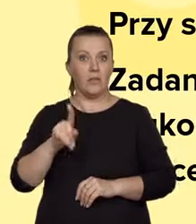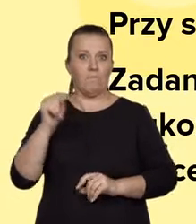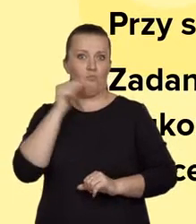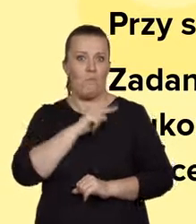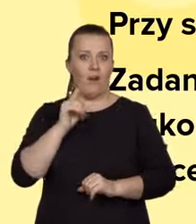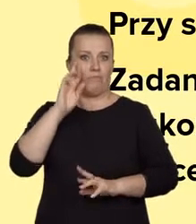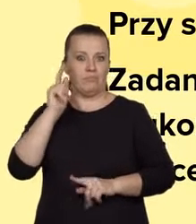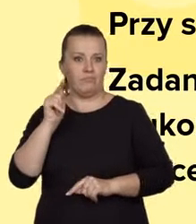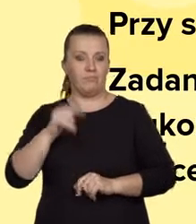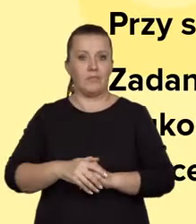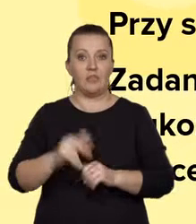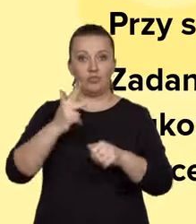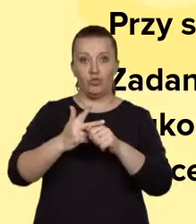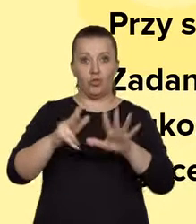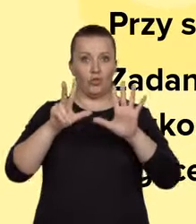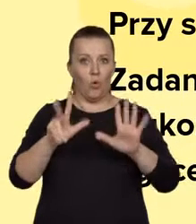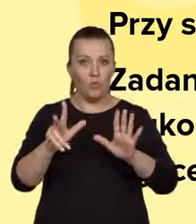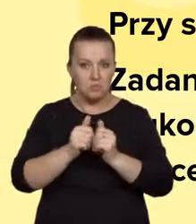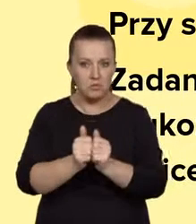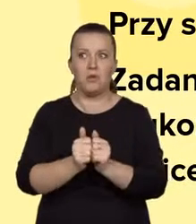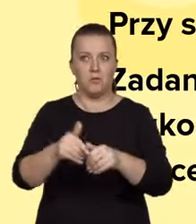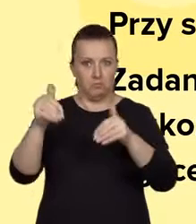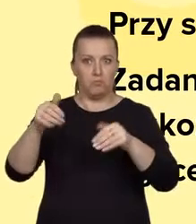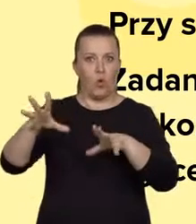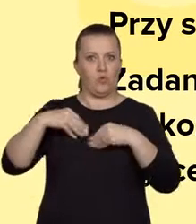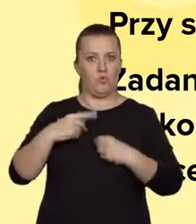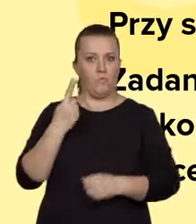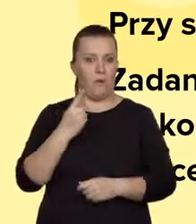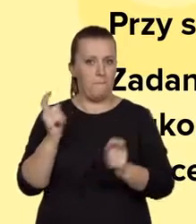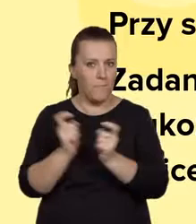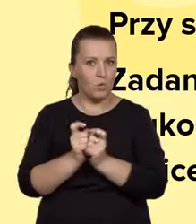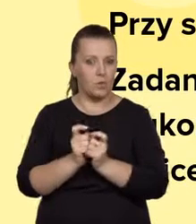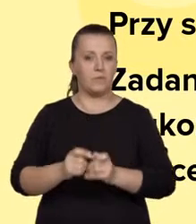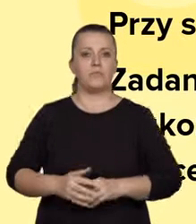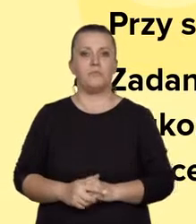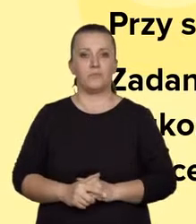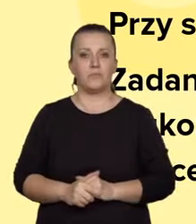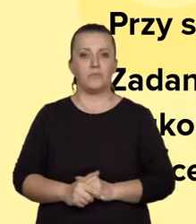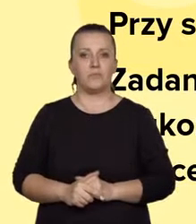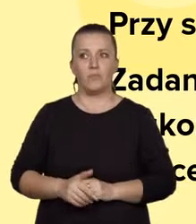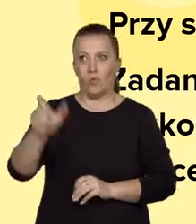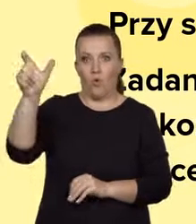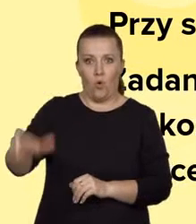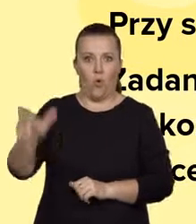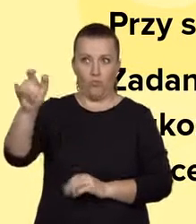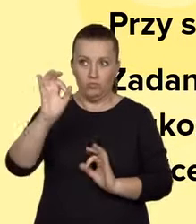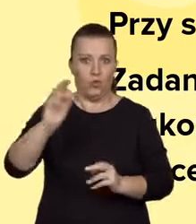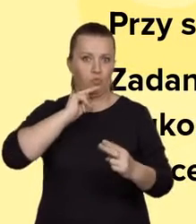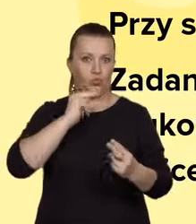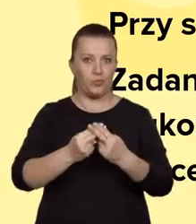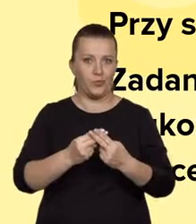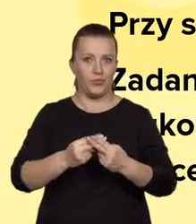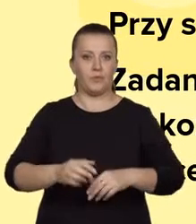Za zadanie 38 można zatem przyznać maksymalną liczbę punktów. Zdający udzielił bowiem poprawnej